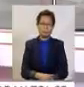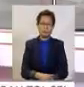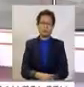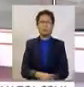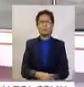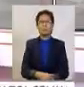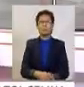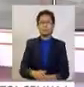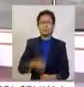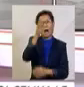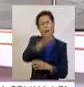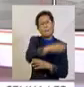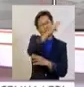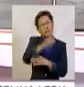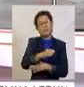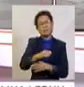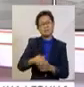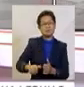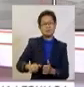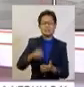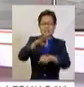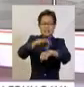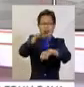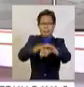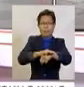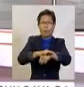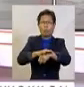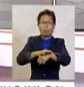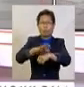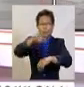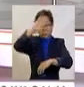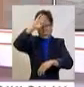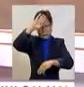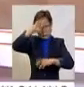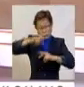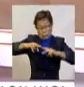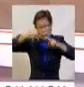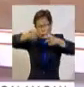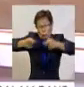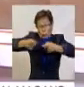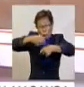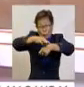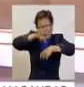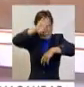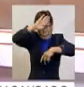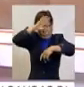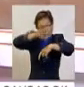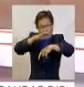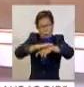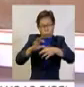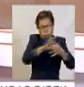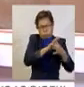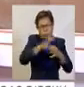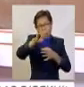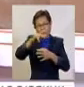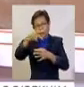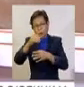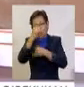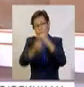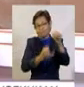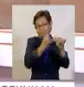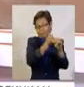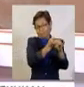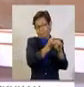Usaha menghapuskan nyamuk Aedes terus dipertingkat bagi mengawal denggi. Terbaru, program gotong royong anjuran sebuah NGO